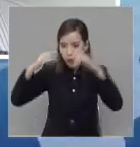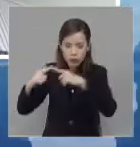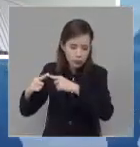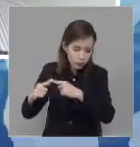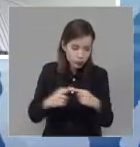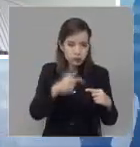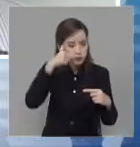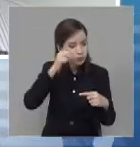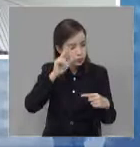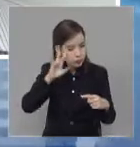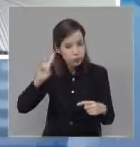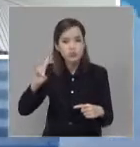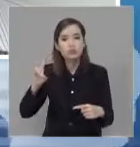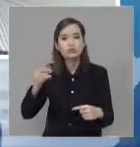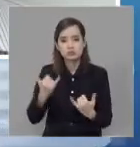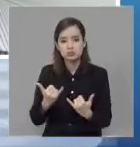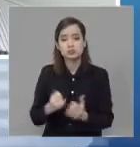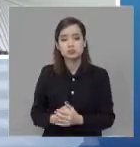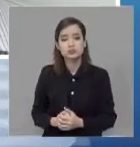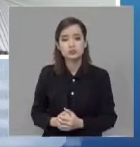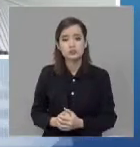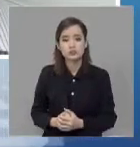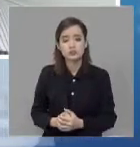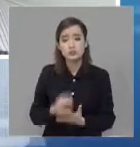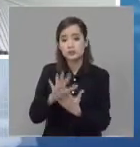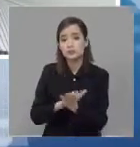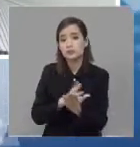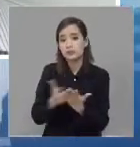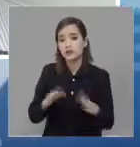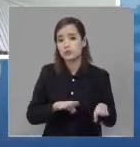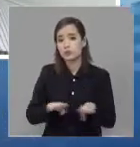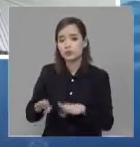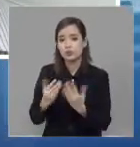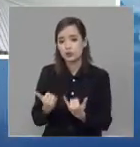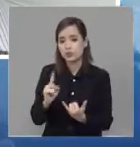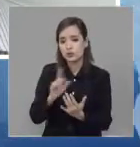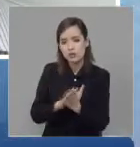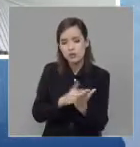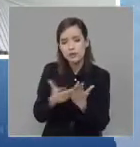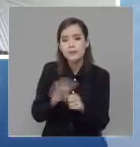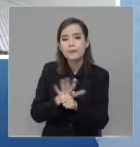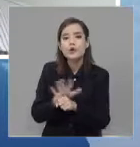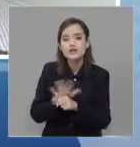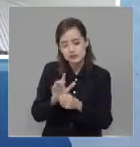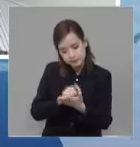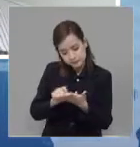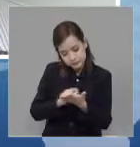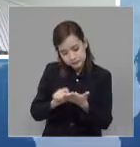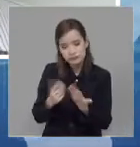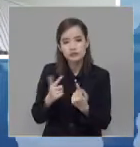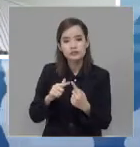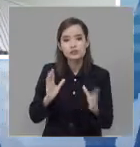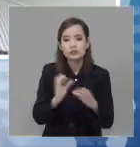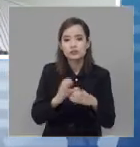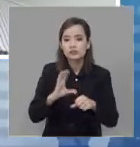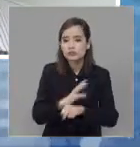ปดาห์นี้ค่ะท่านคะ ก็สำหรับแผนรับมือของโรงพยาบาลตอนนี้ก็คือเราวางแผนคร่าวๆกับทีมนะครับไม่ว่าจะเป็นทางฝ่ายปกครองนะครับทาง